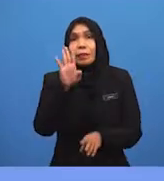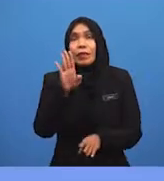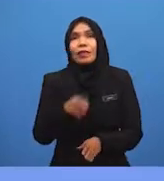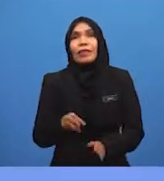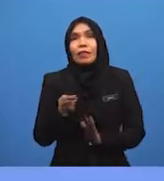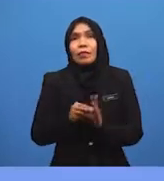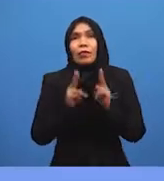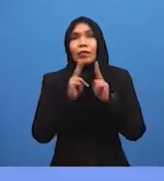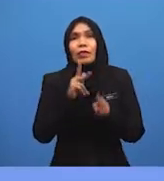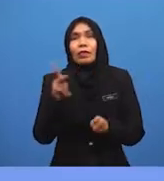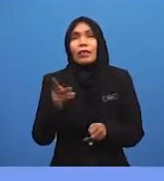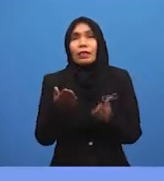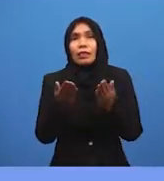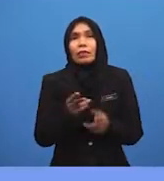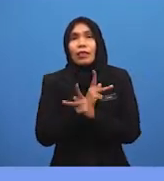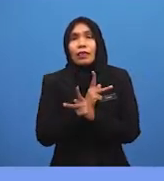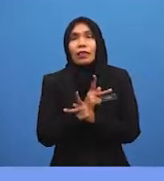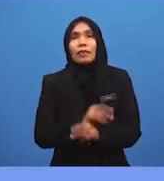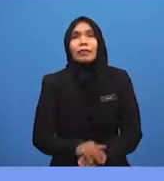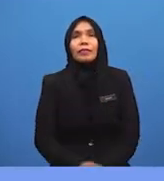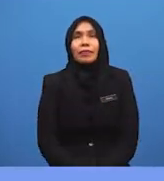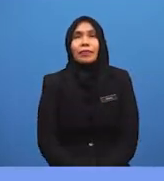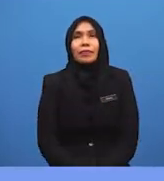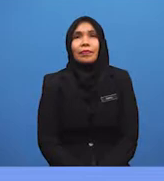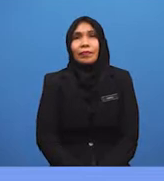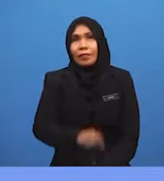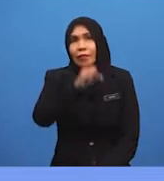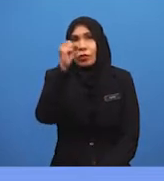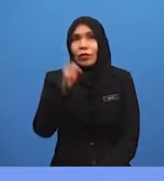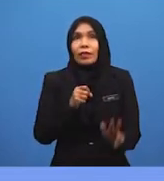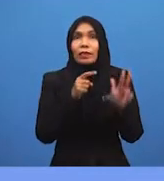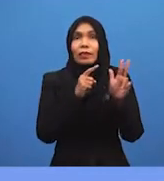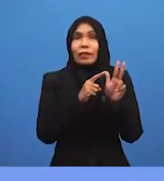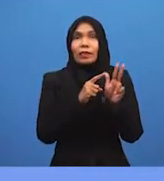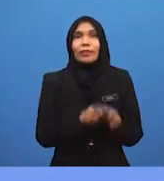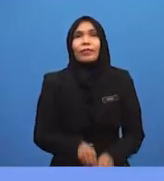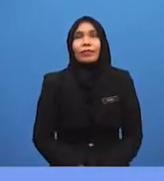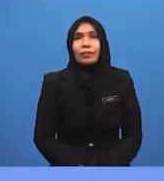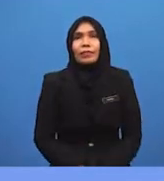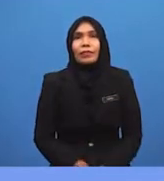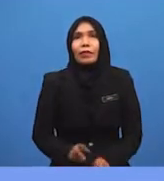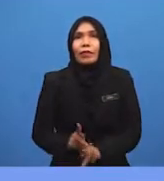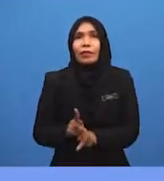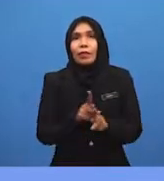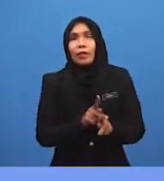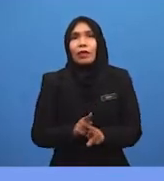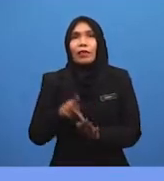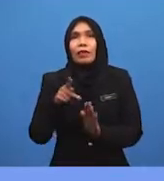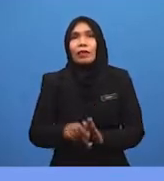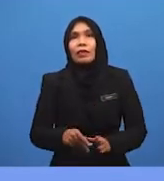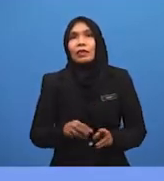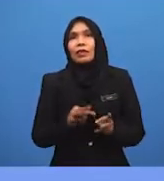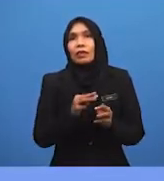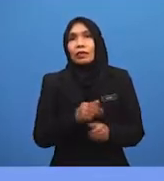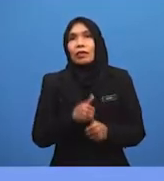Mengucapkan terima kasih kepada pakcik kantin. Soalan nombor 3. Pengawal keselamatan